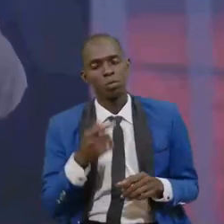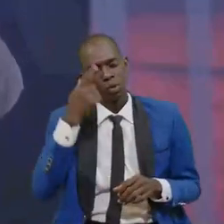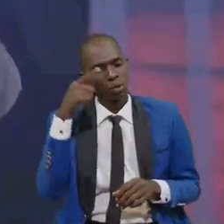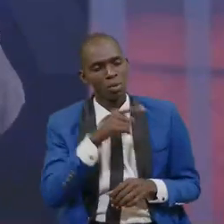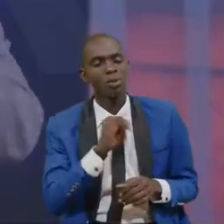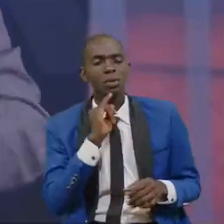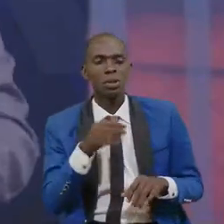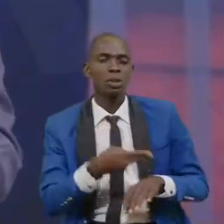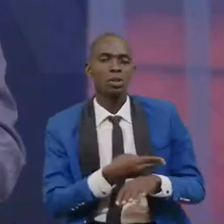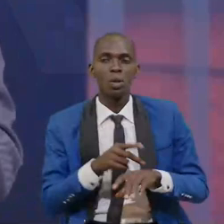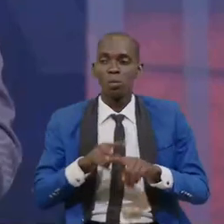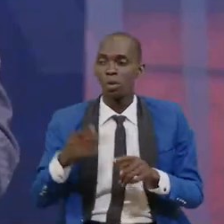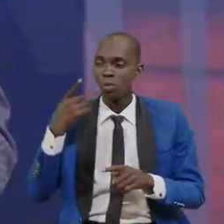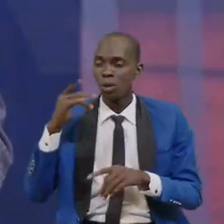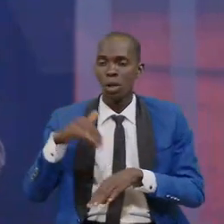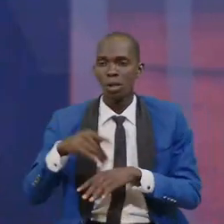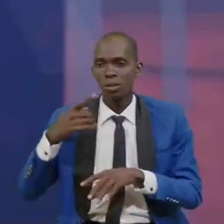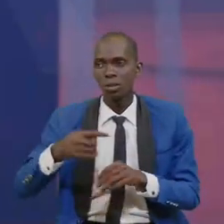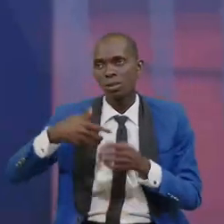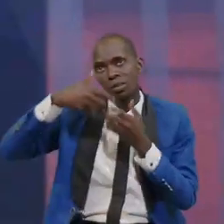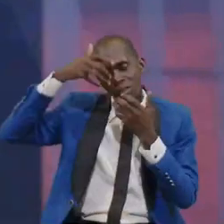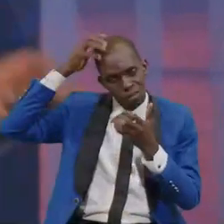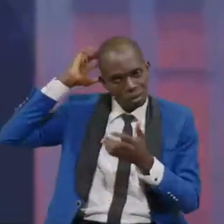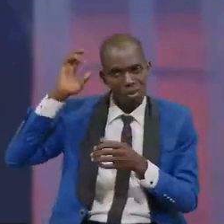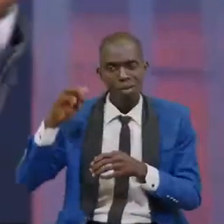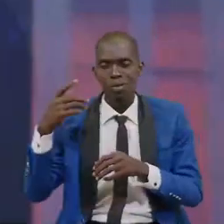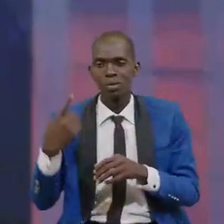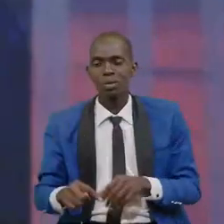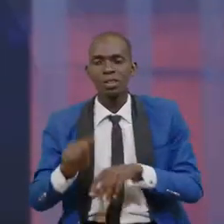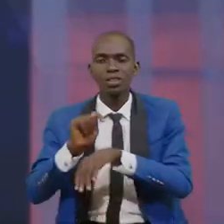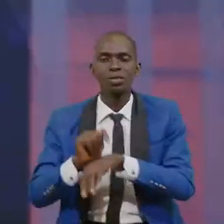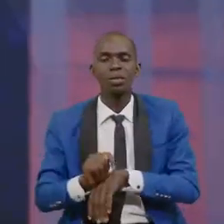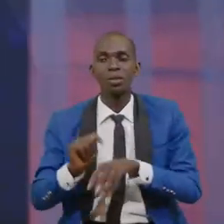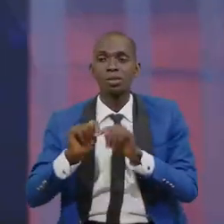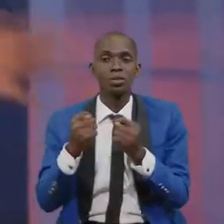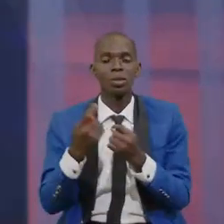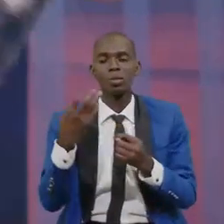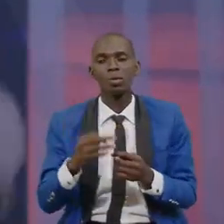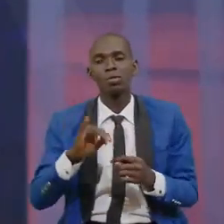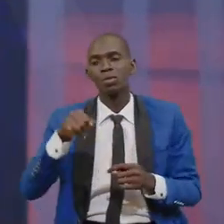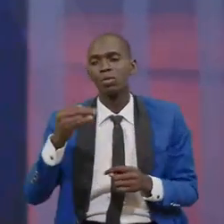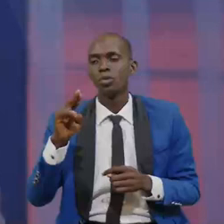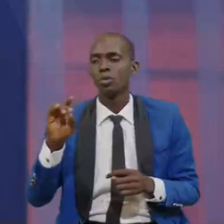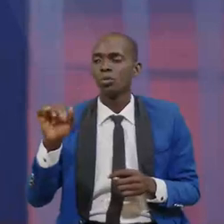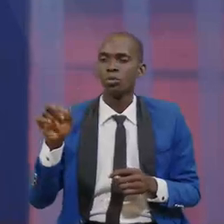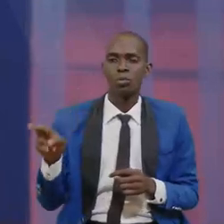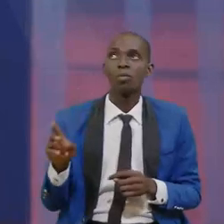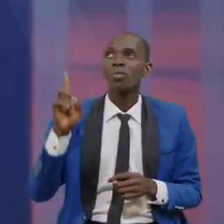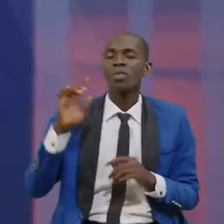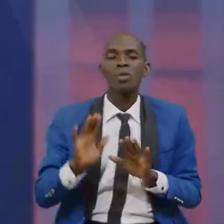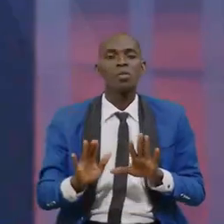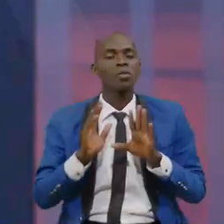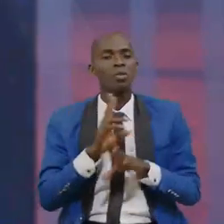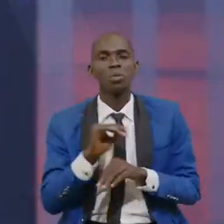regarde le lion de la tribu de Juda. Il ne tremble pour personne. Il ne tremble devant